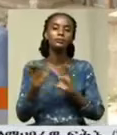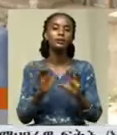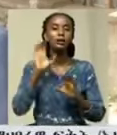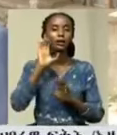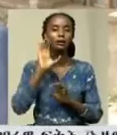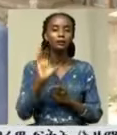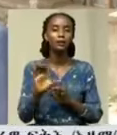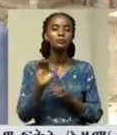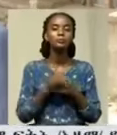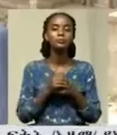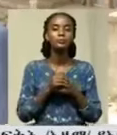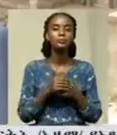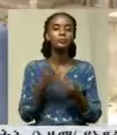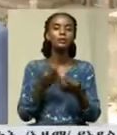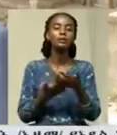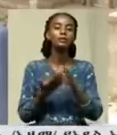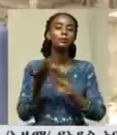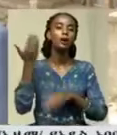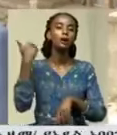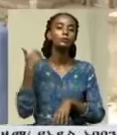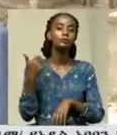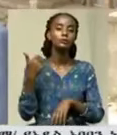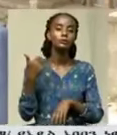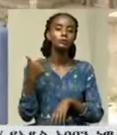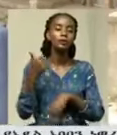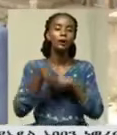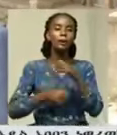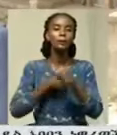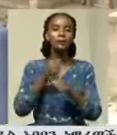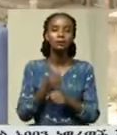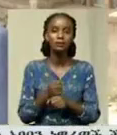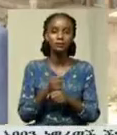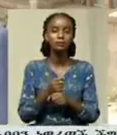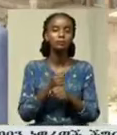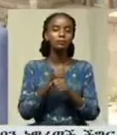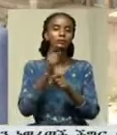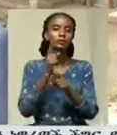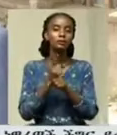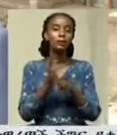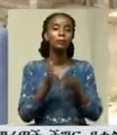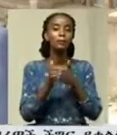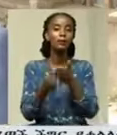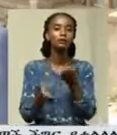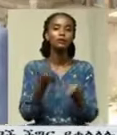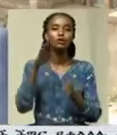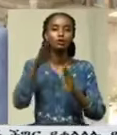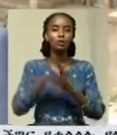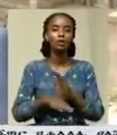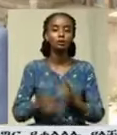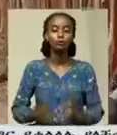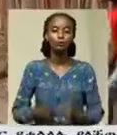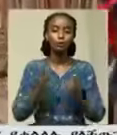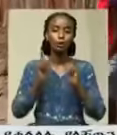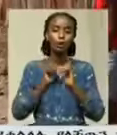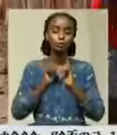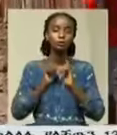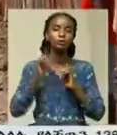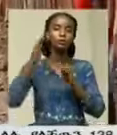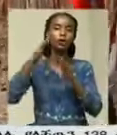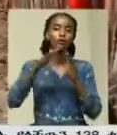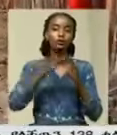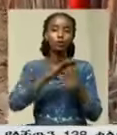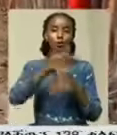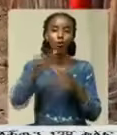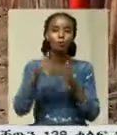እንገደዳለን። በዚህ ባለፉት አመታትም በአግባቡ ከመመራት አንጻር ጉድለቶች በመኖራቸው ዳርቻዎቹ